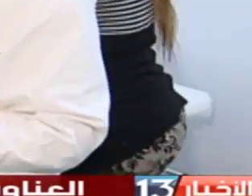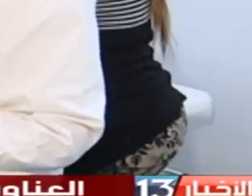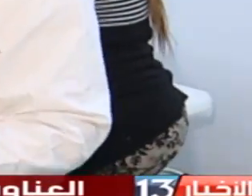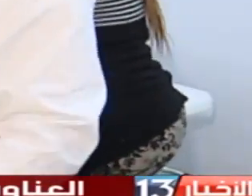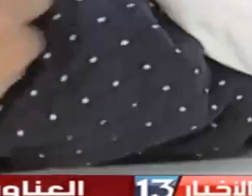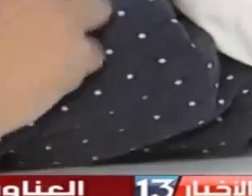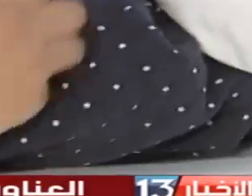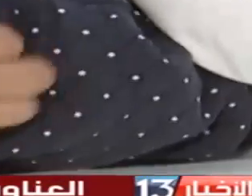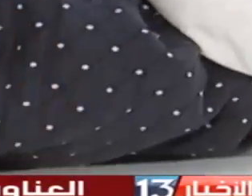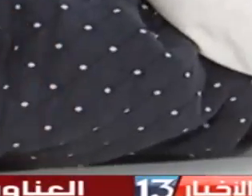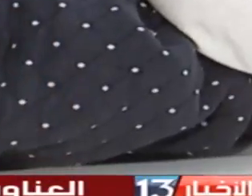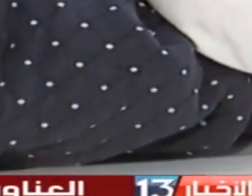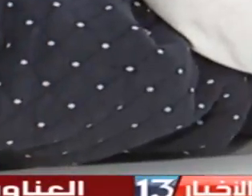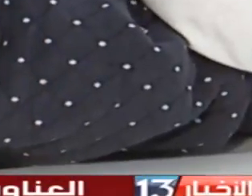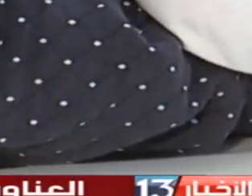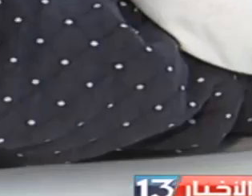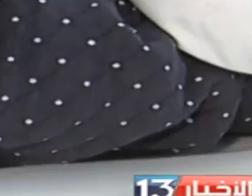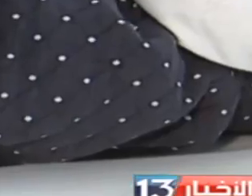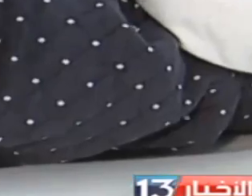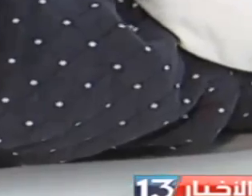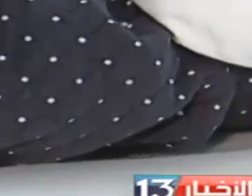العالم بالاسبوع العالمي